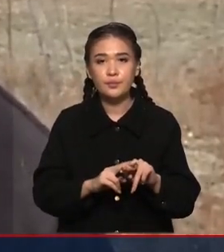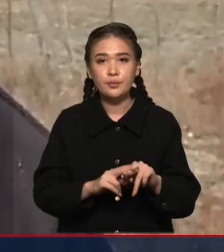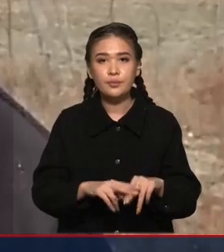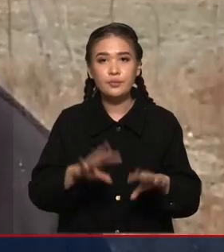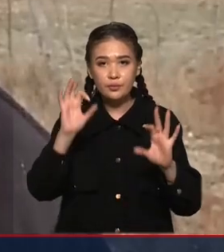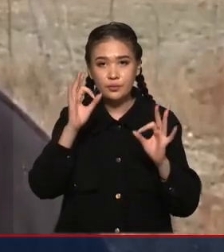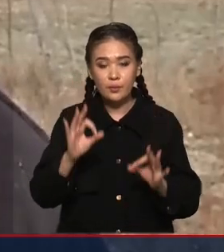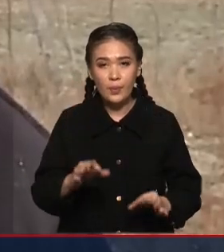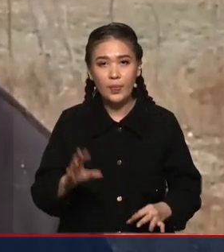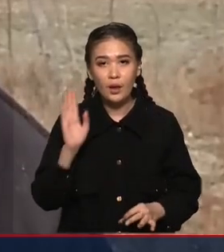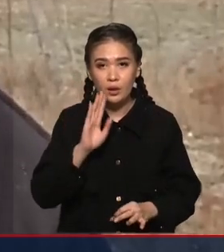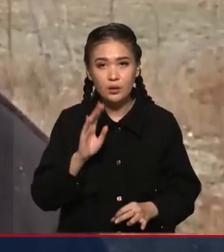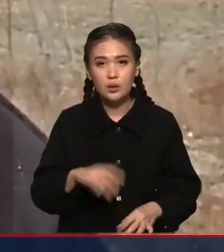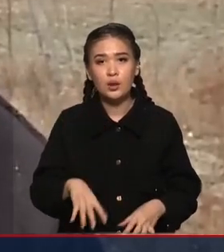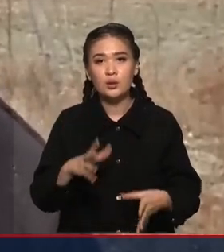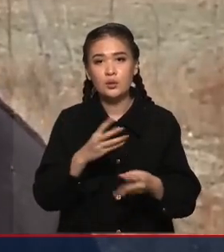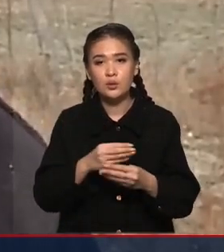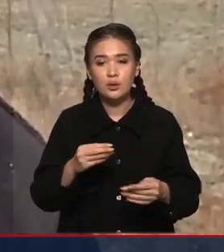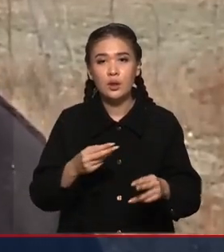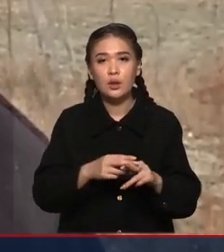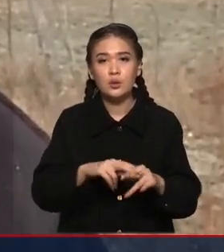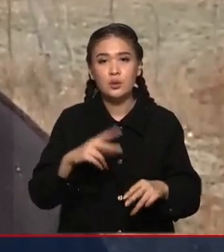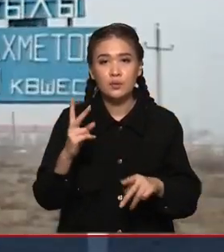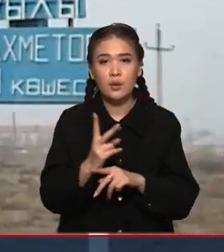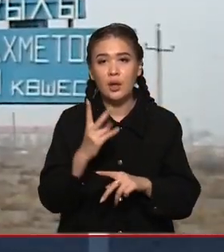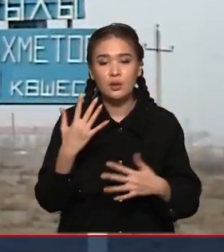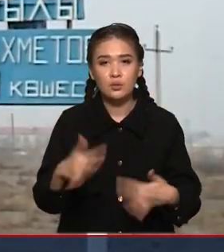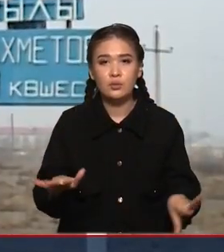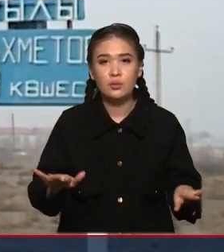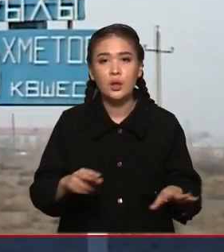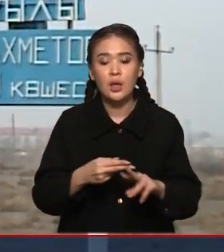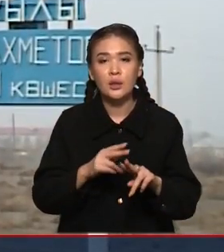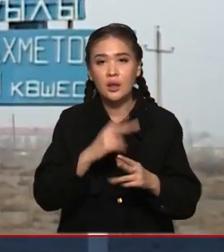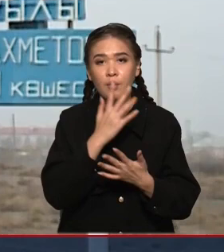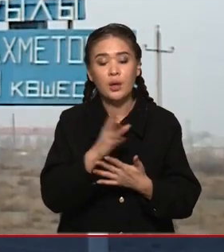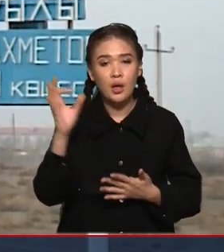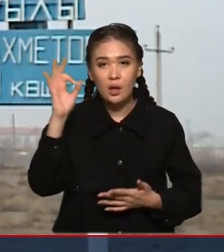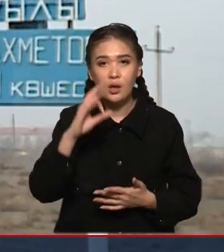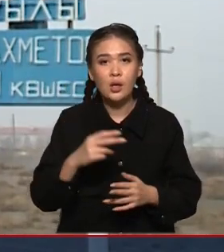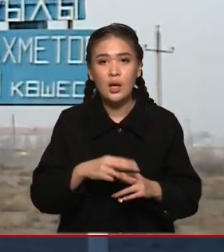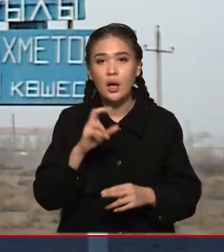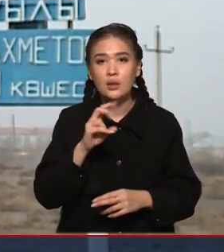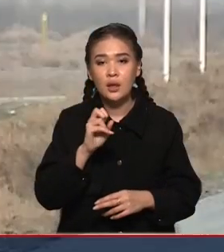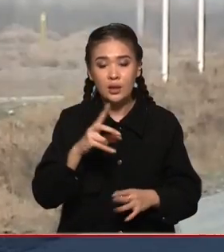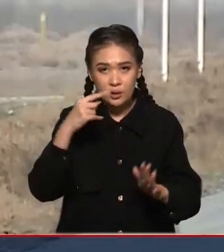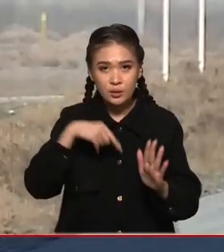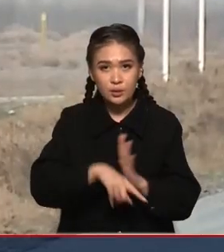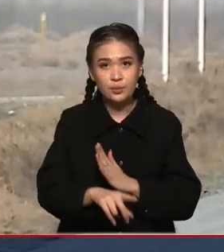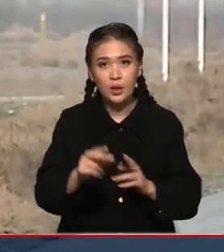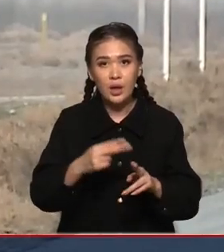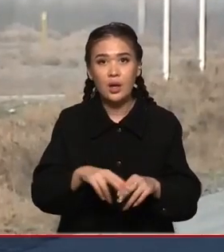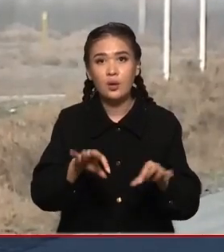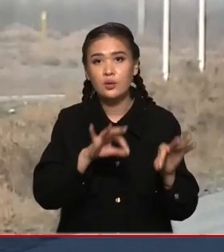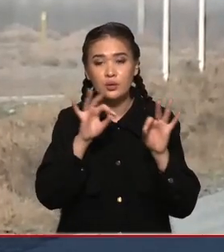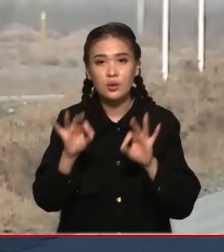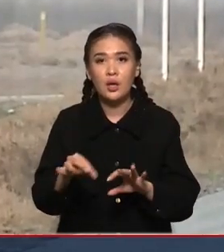күзде су болады, жазда көктемде су болады, соны екі бастырып алу бізге. Отырар және Қарғалы ауылдары каналдың төменгі сағасында орналасқан.